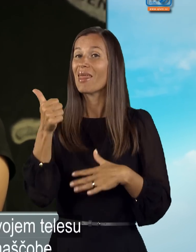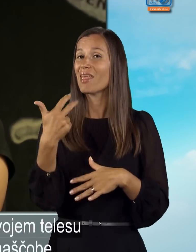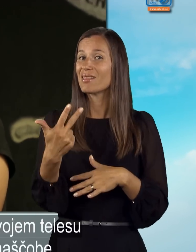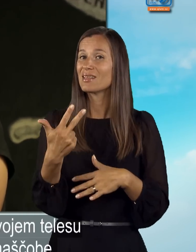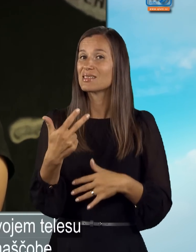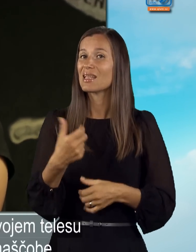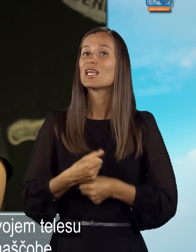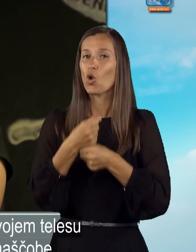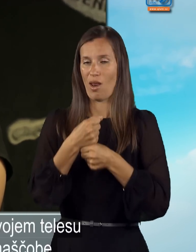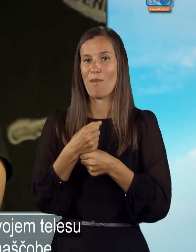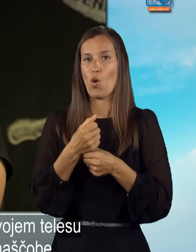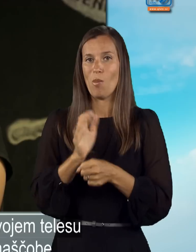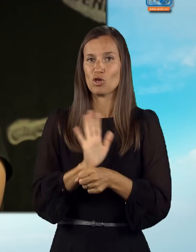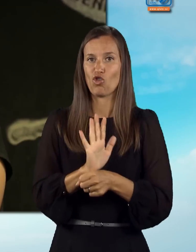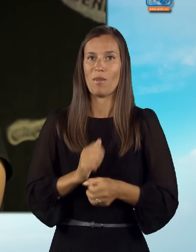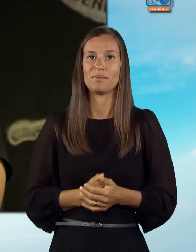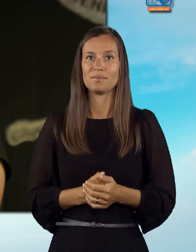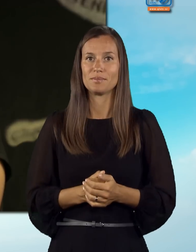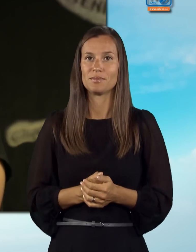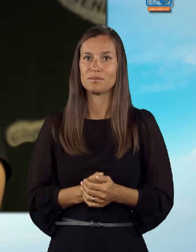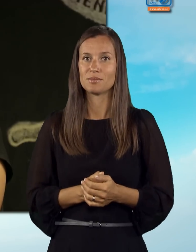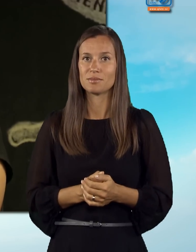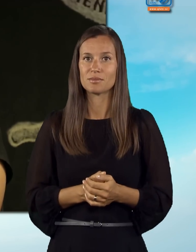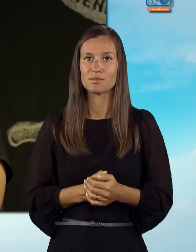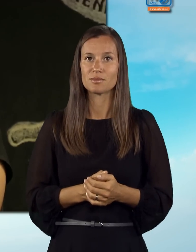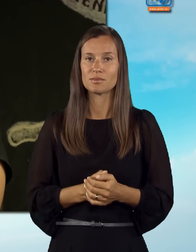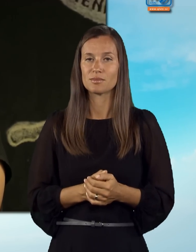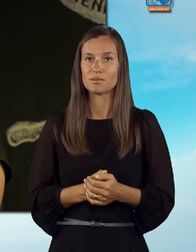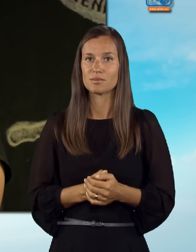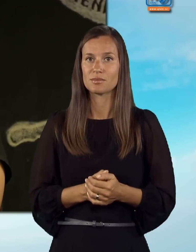dobrih 31 kg maščobe.